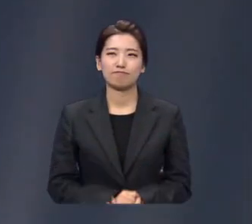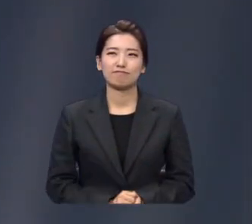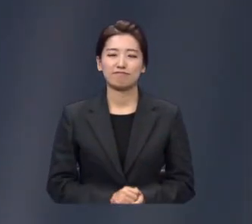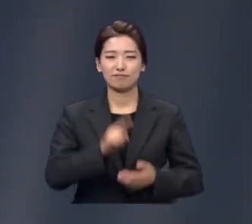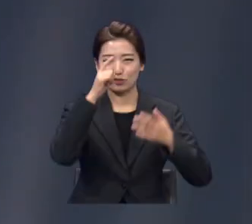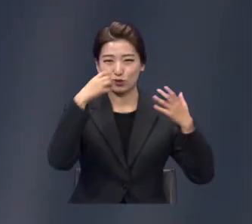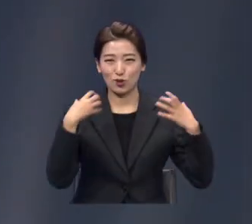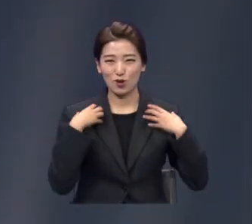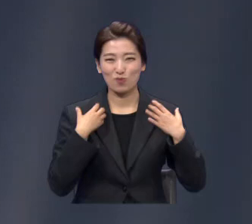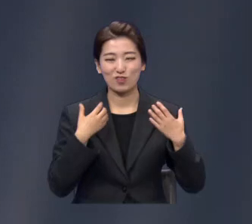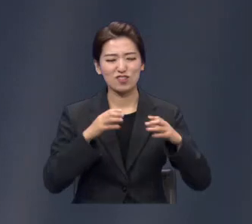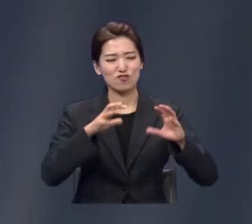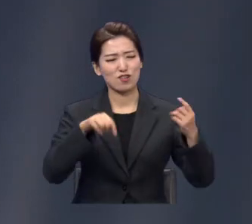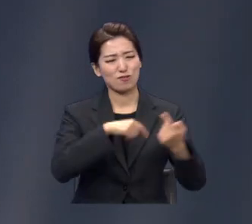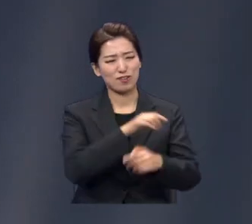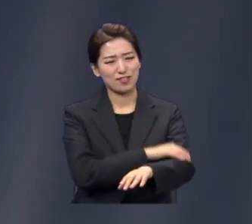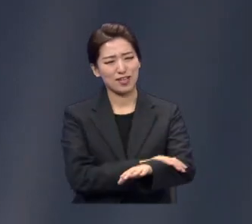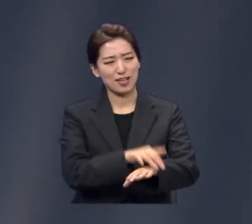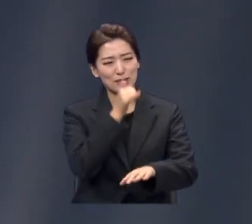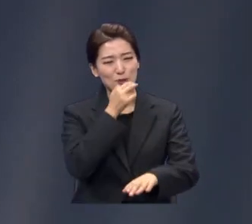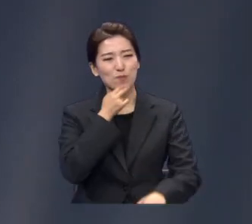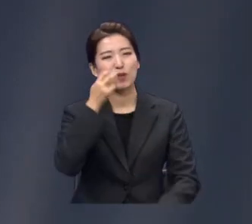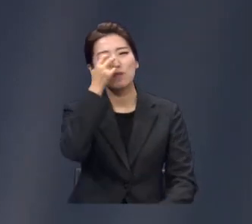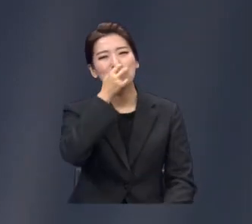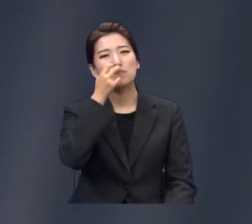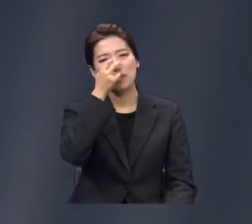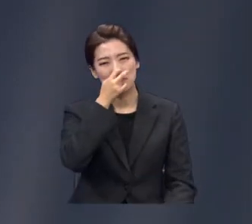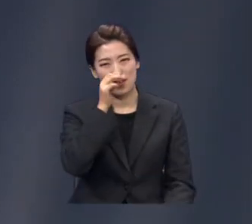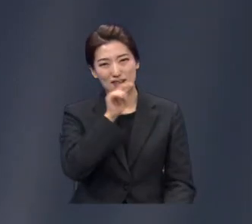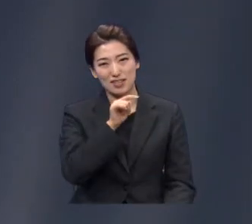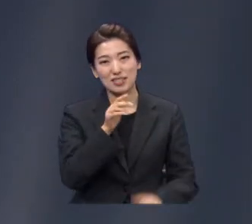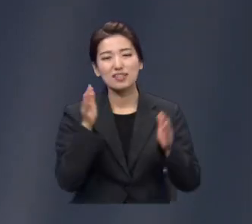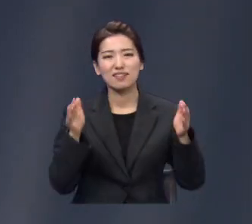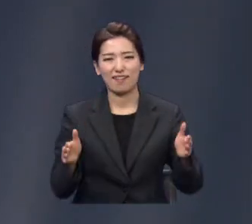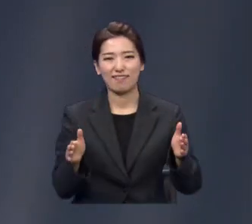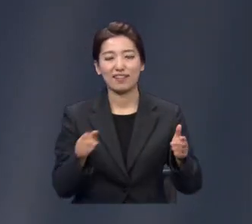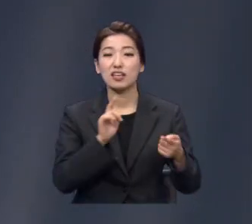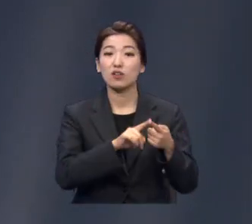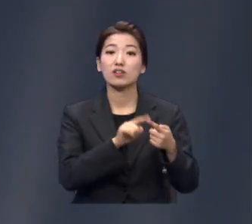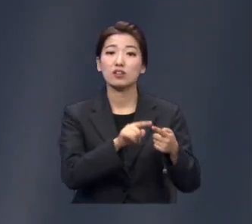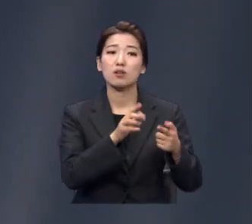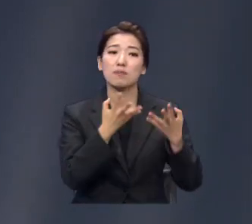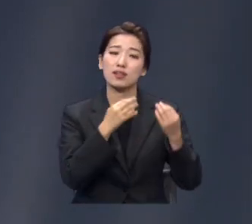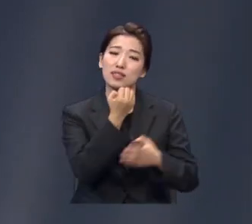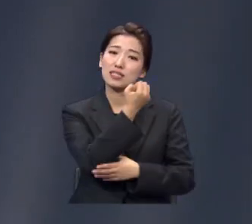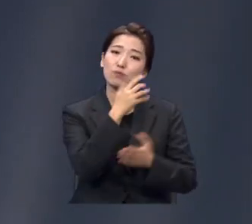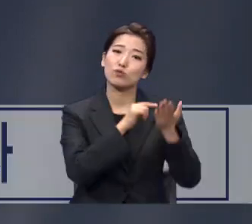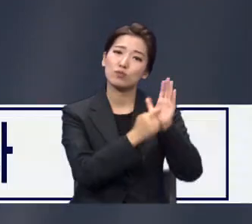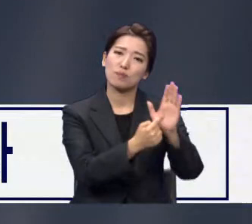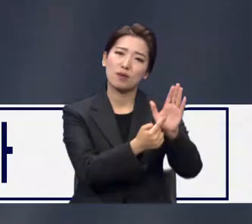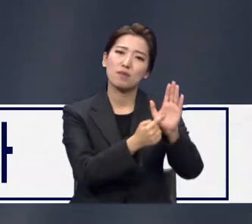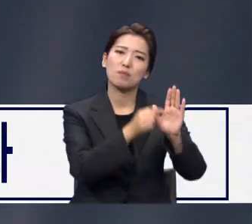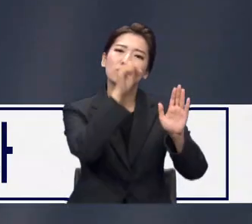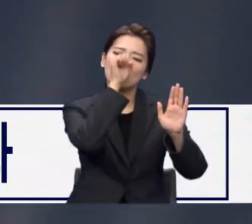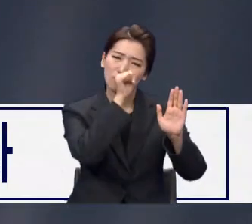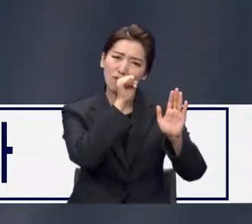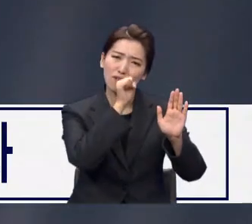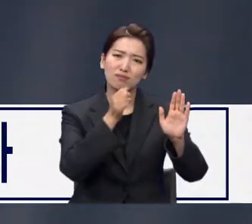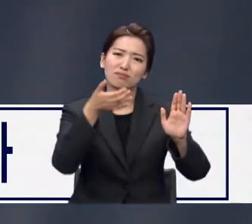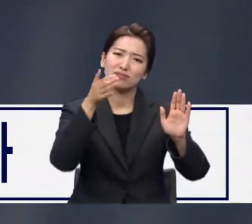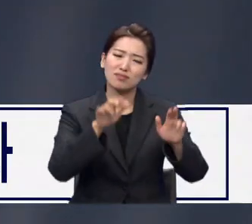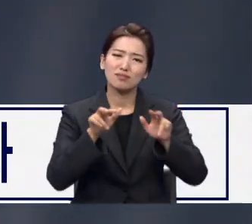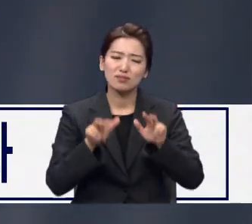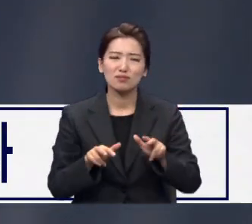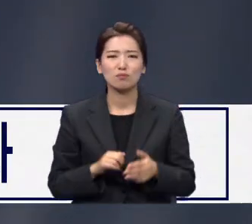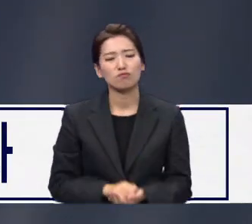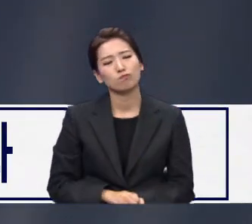운영되는지 네이 쏟지 좋을텐데 그 사이에 사실은 두 분의 어떤 연결 그리고 이제